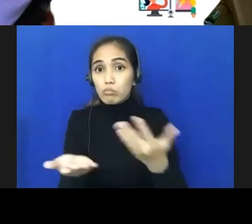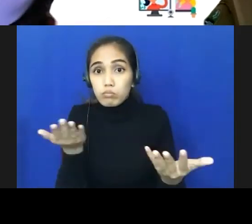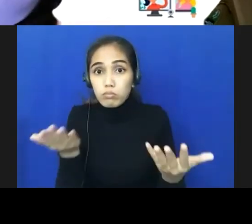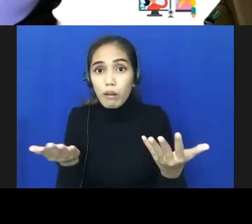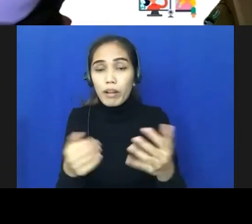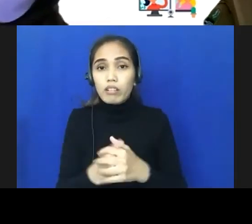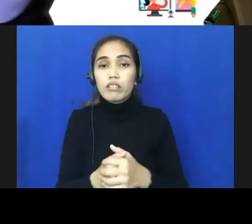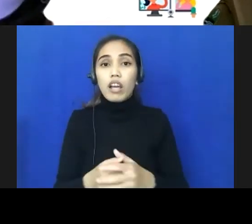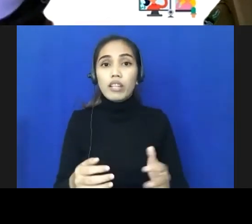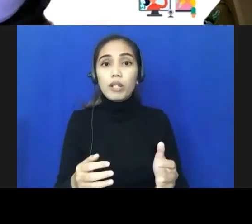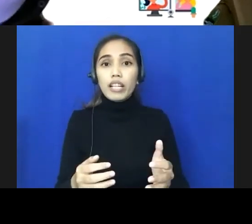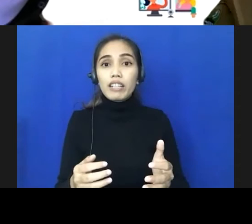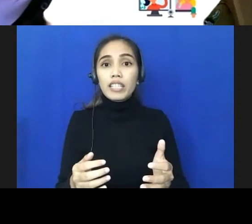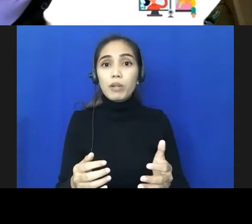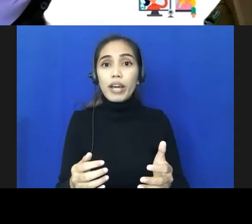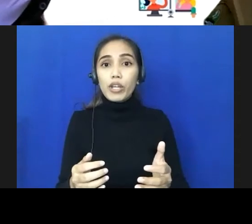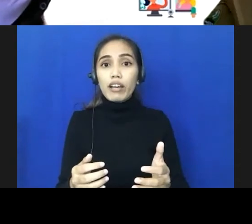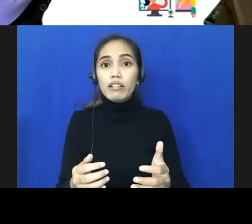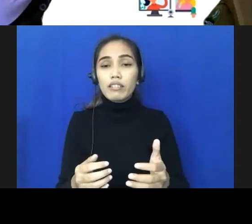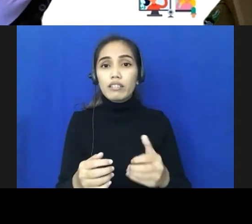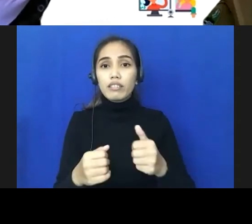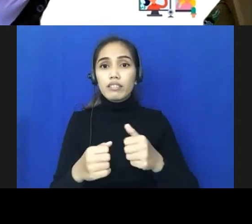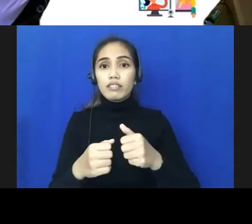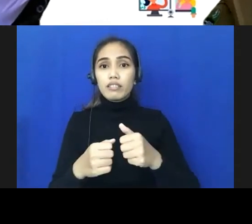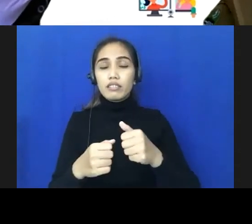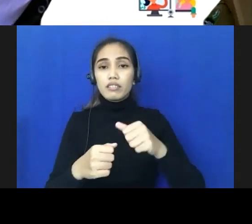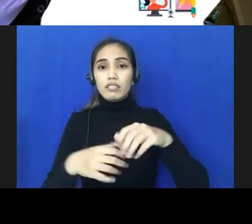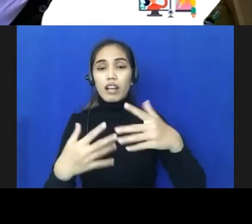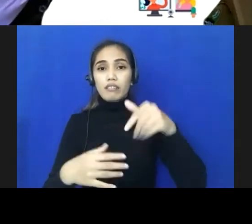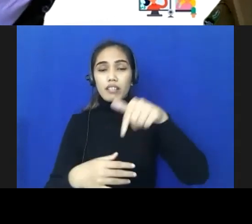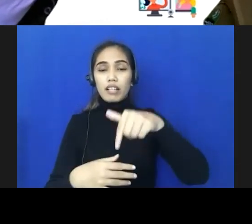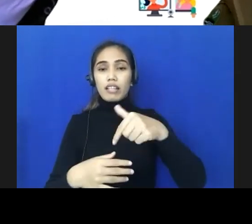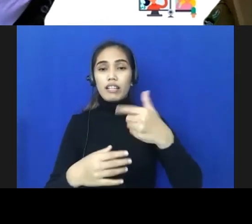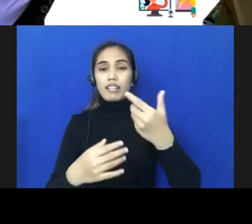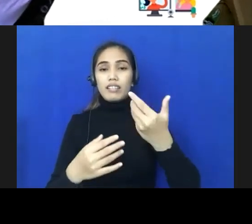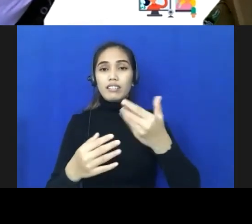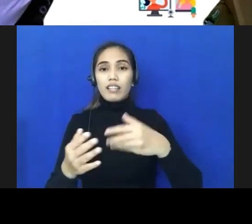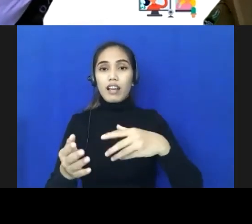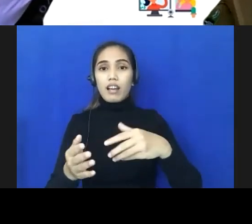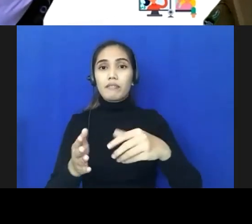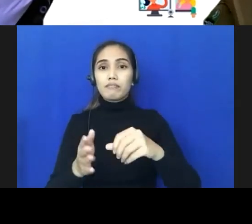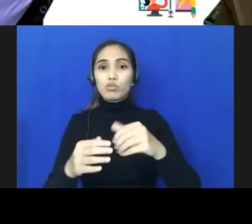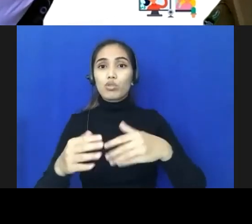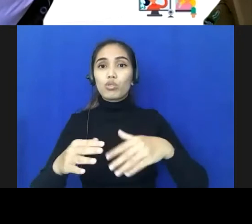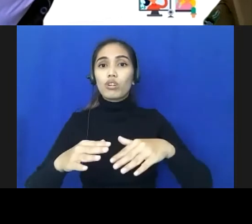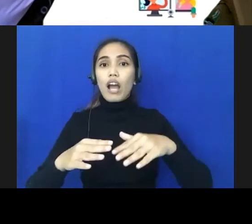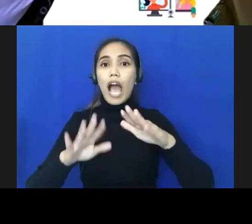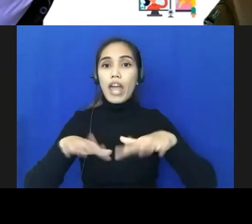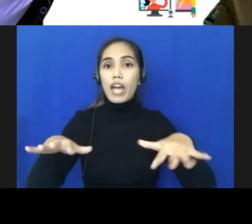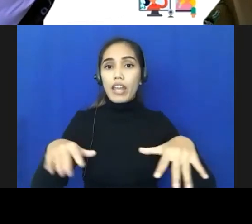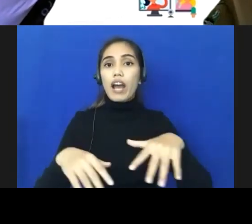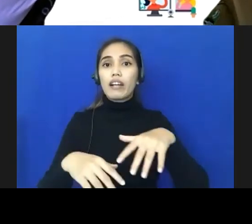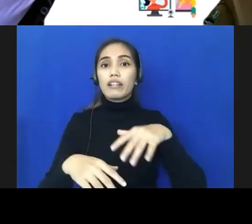Untuk pelayanan bayi balita selama masa pandemi COVID, kita tadi sudah disampaikan oleh Dr.